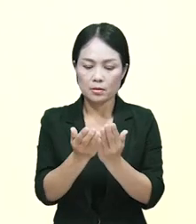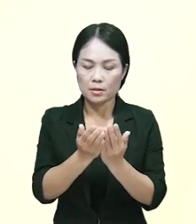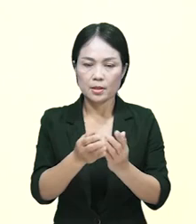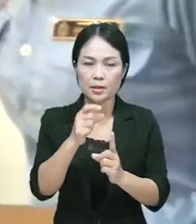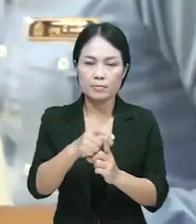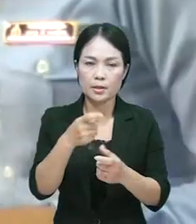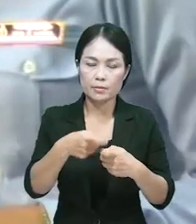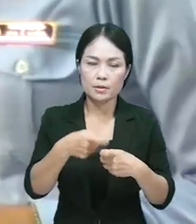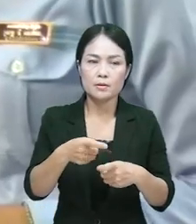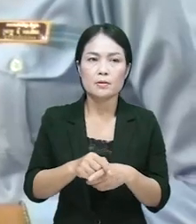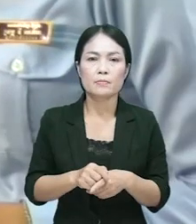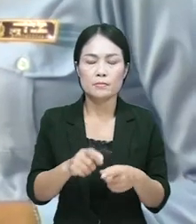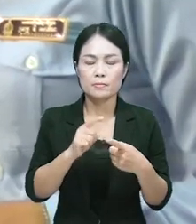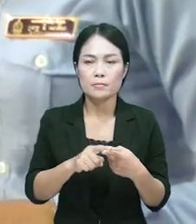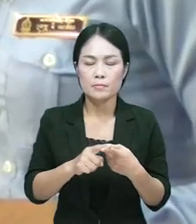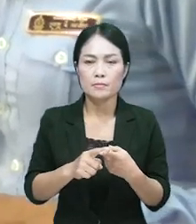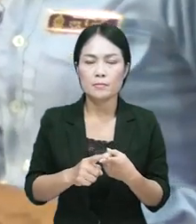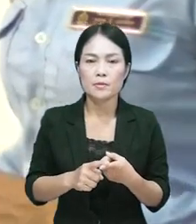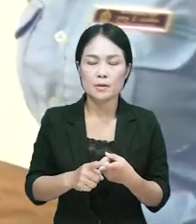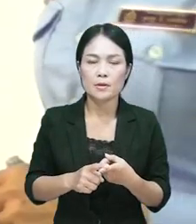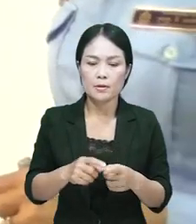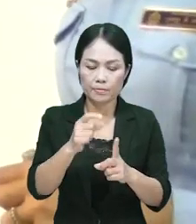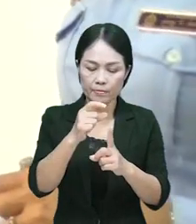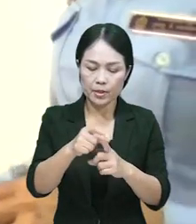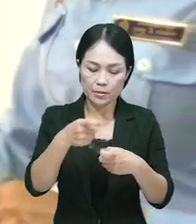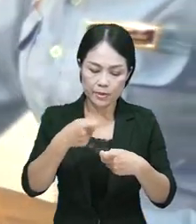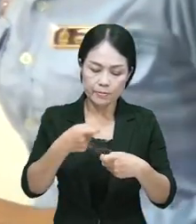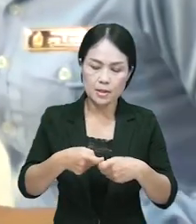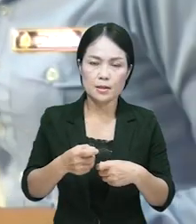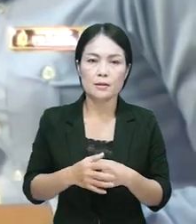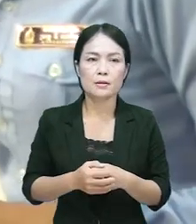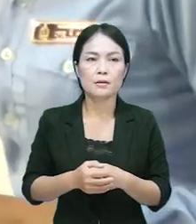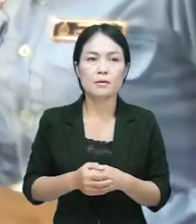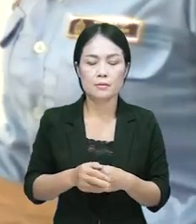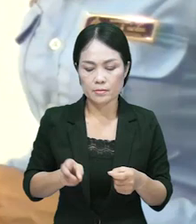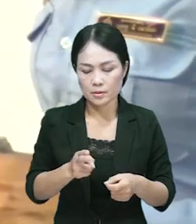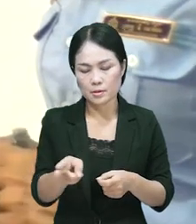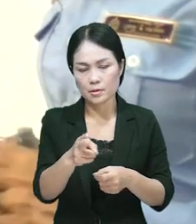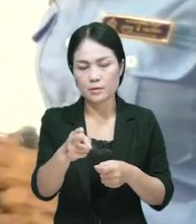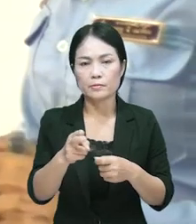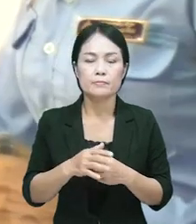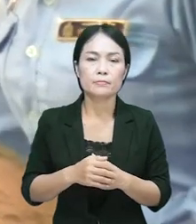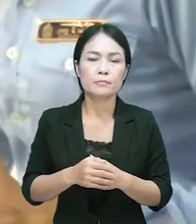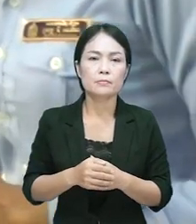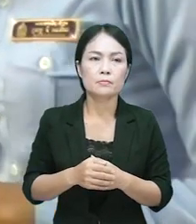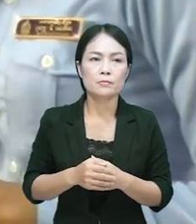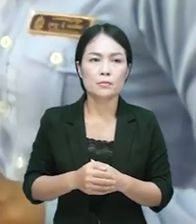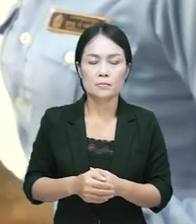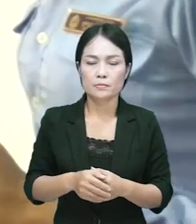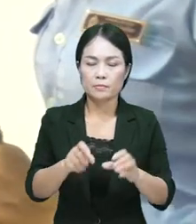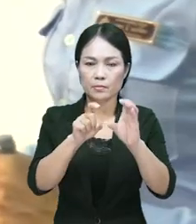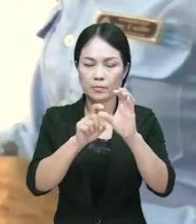រូកូន1ពាក្យពិបាកអន្ទង់ភួ